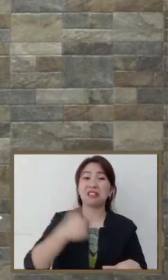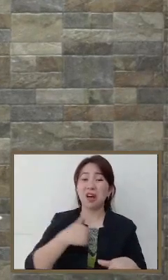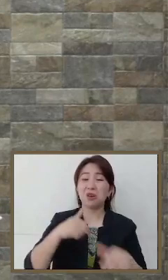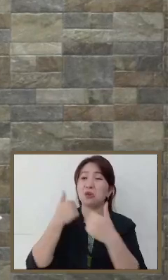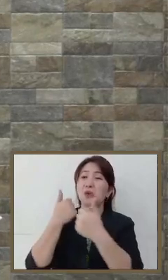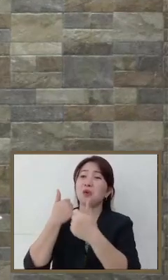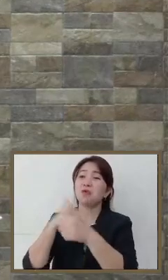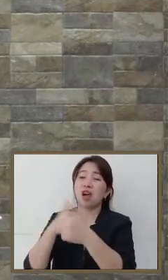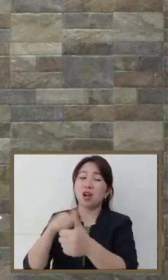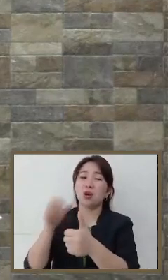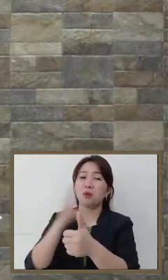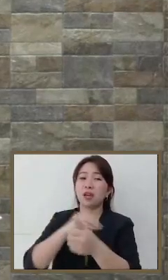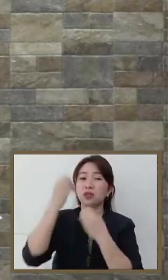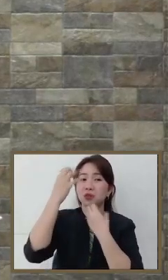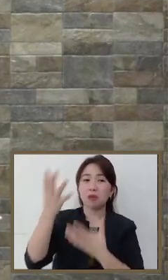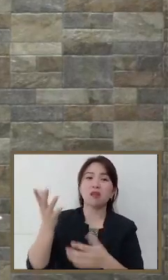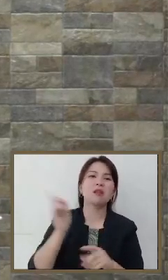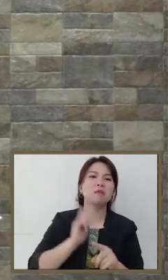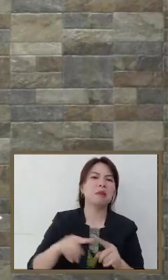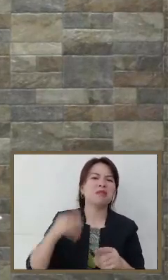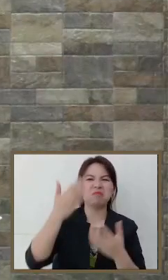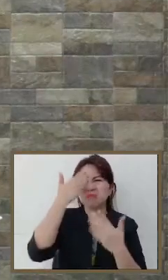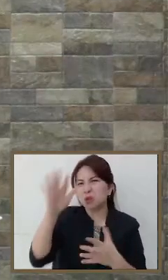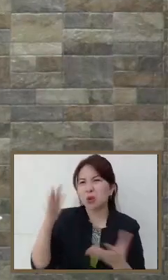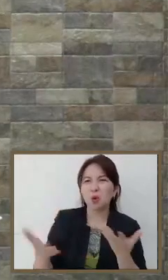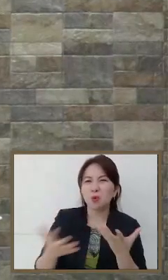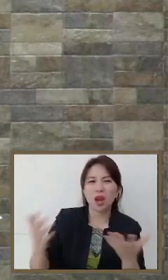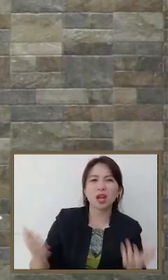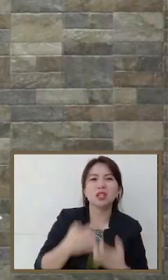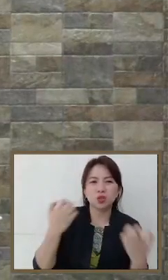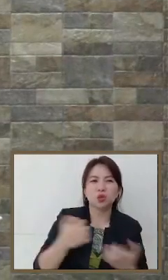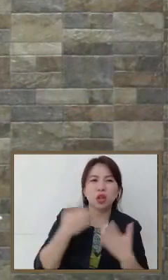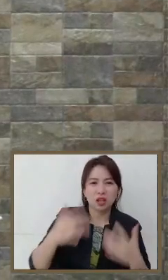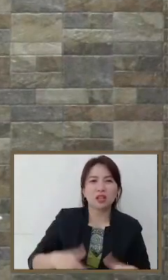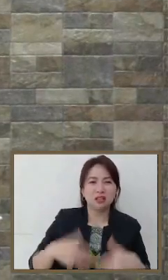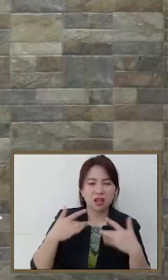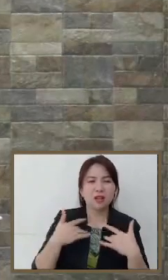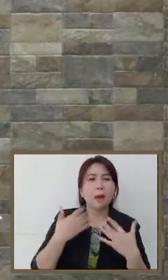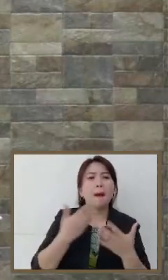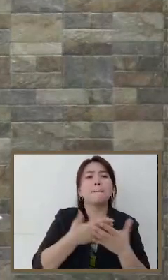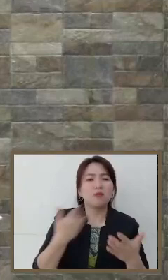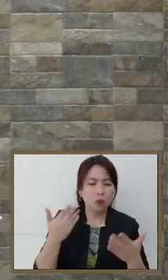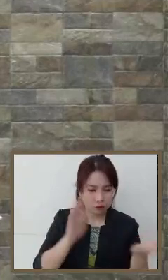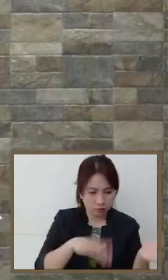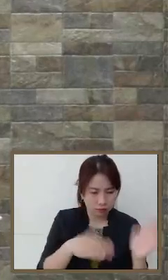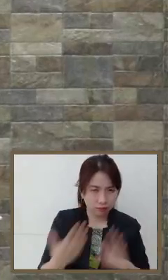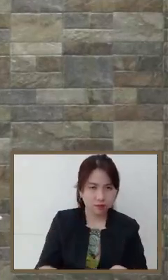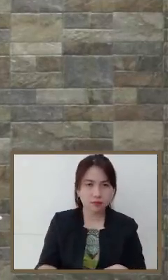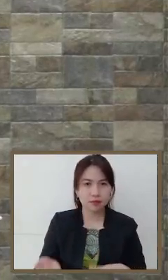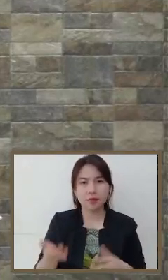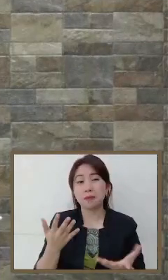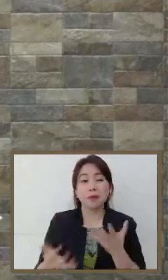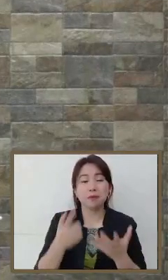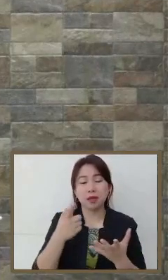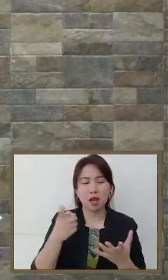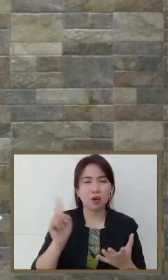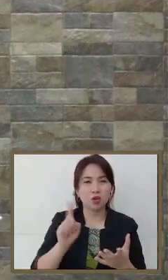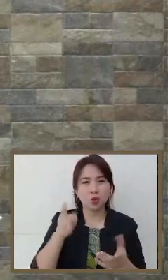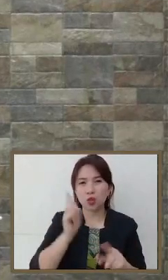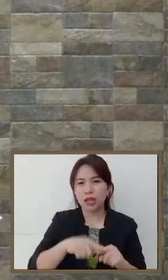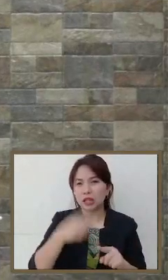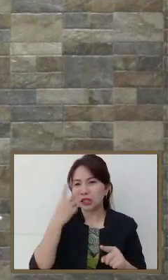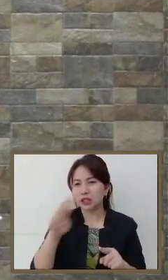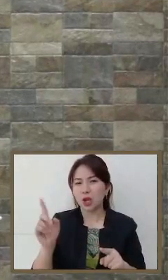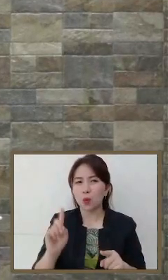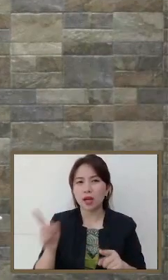magulang ko ewan ko kung saan sila nag-enjoy bago sila kukunin ng panginoon mga kapatid Mari ngayon hindi pa natin nakikita ang desisyong ginagawa natin pero time will